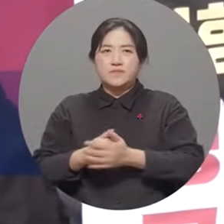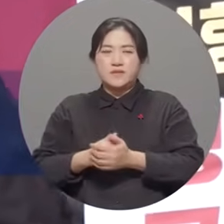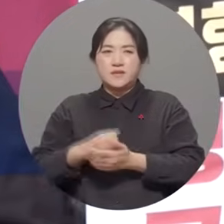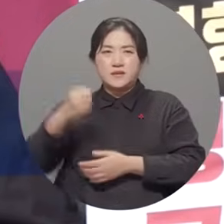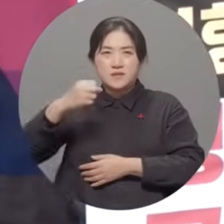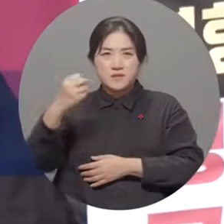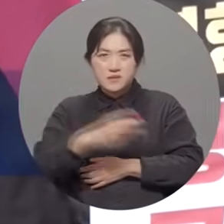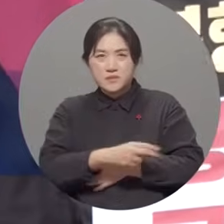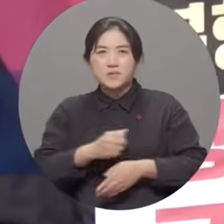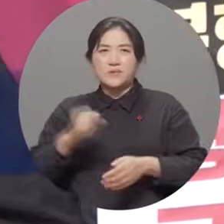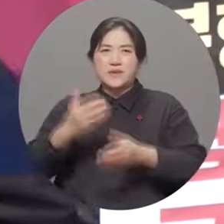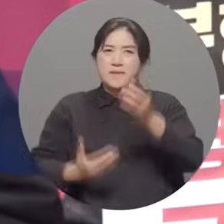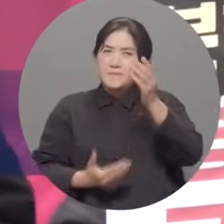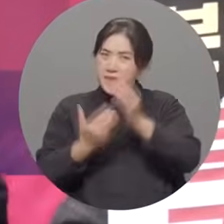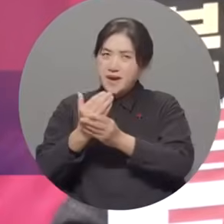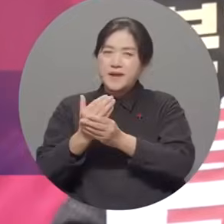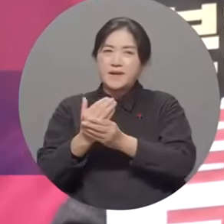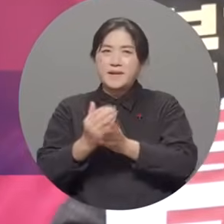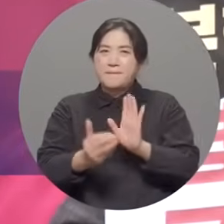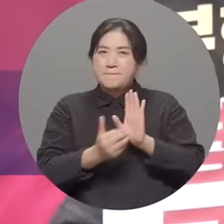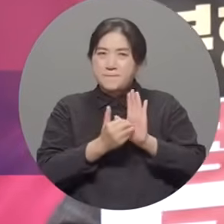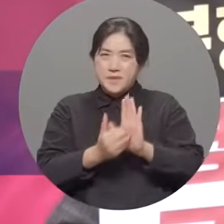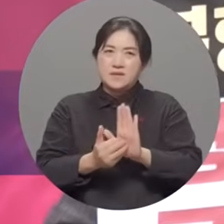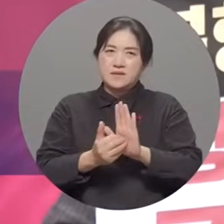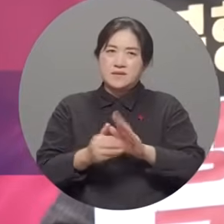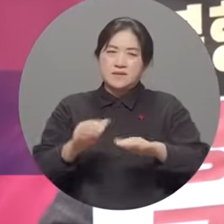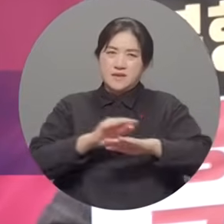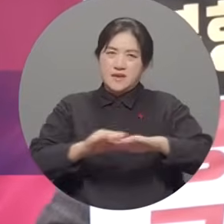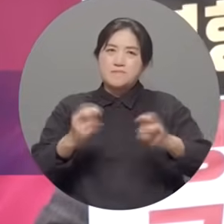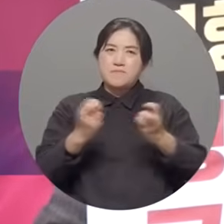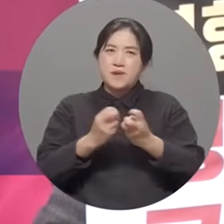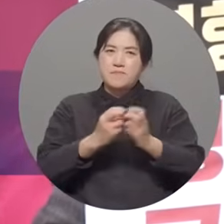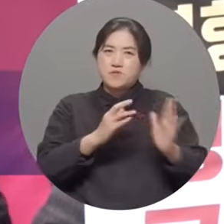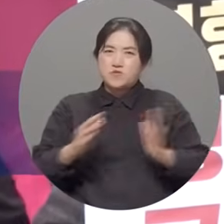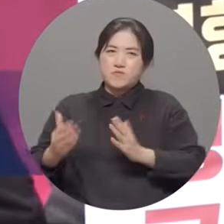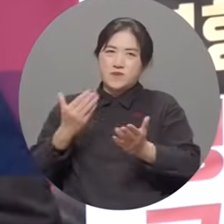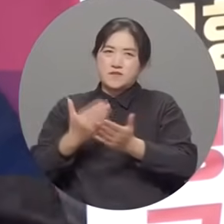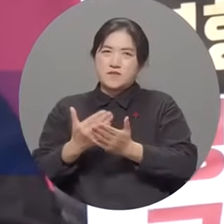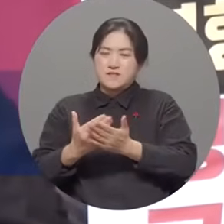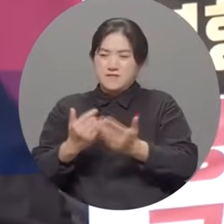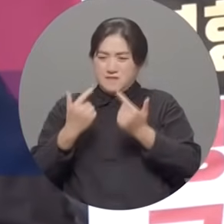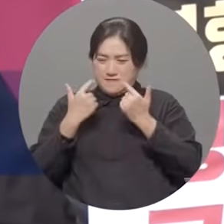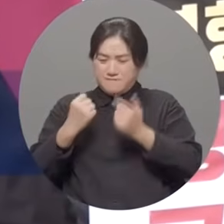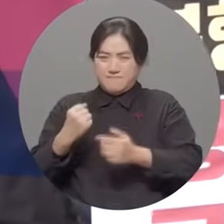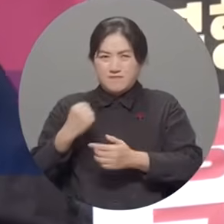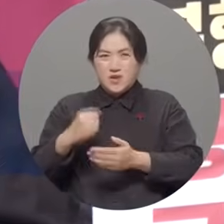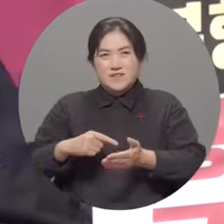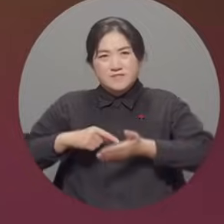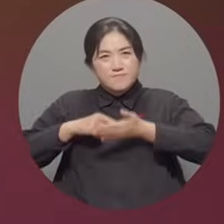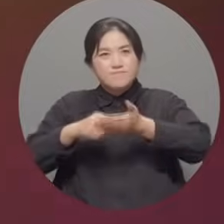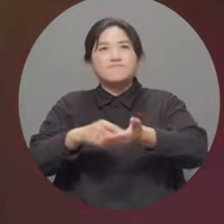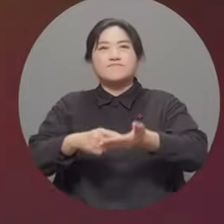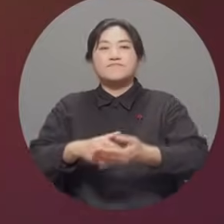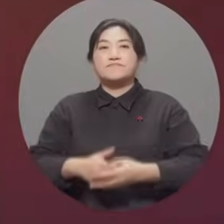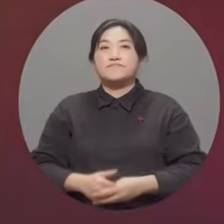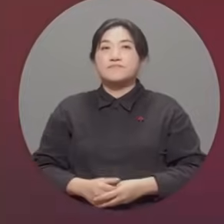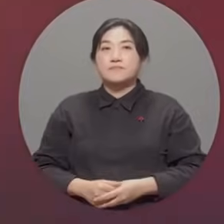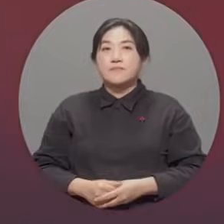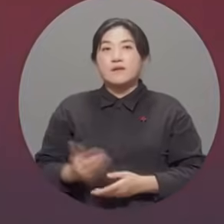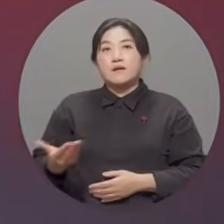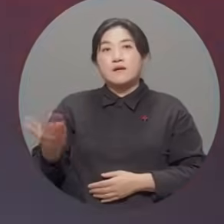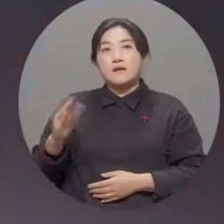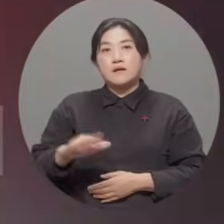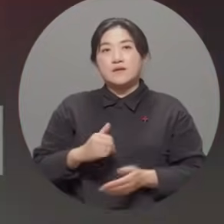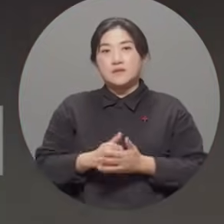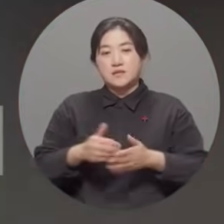촉구합니다. 그리고 재발 방지책을 마련할 것을 강력히. 하지만